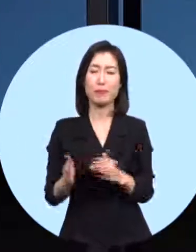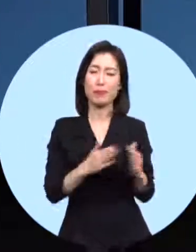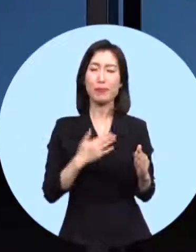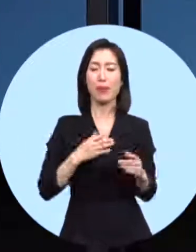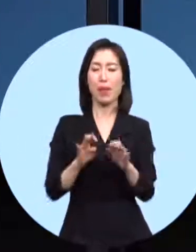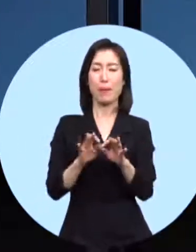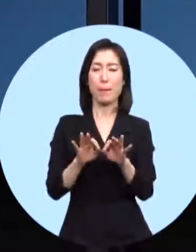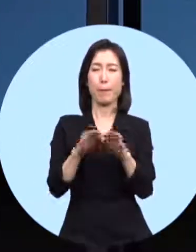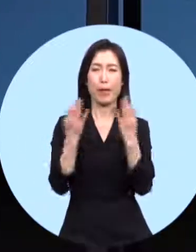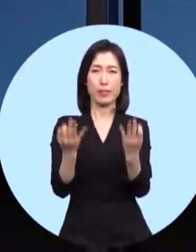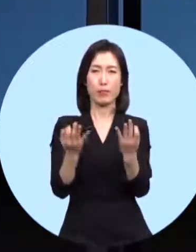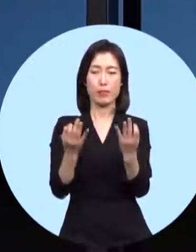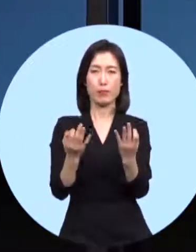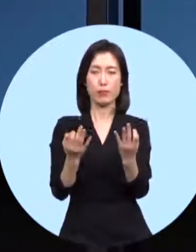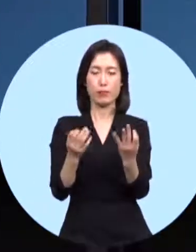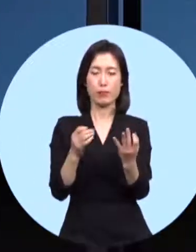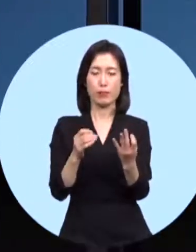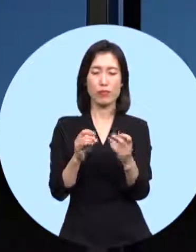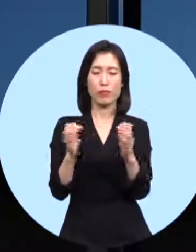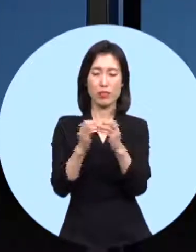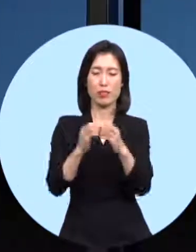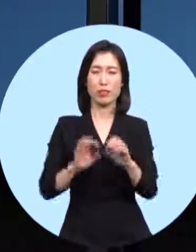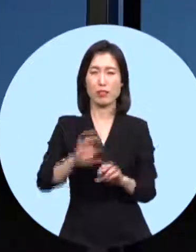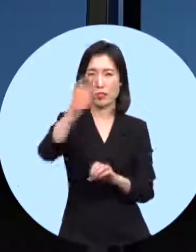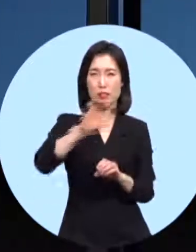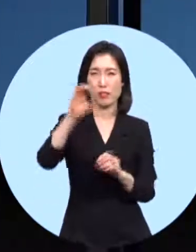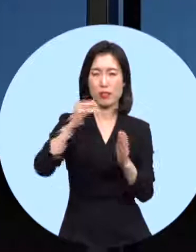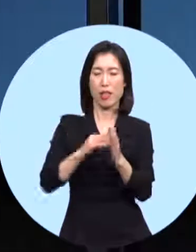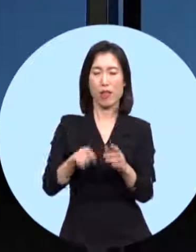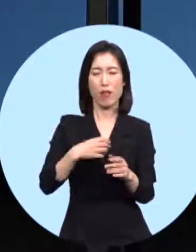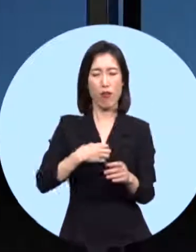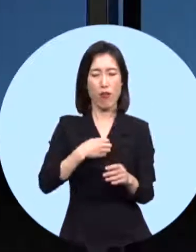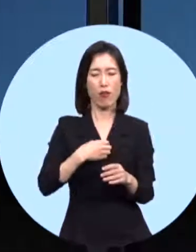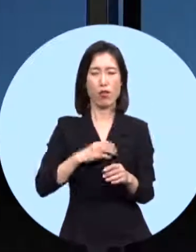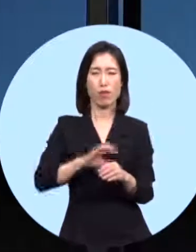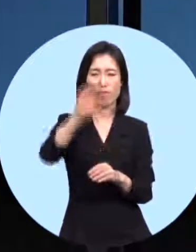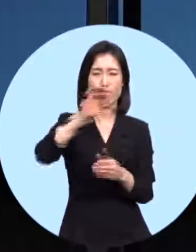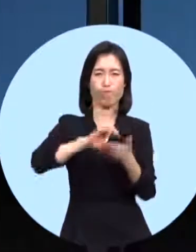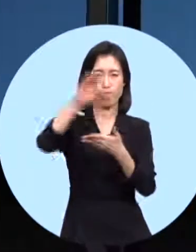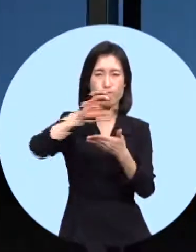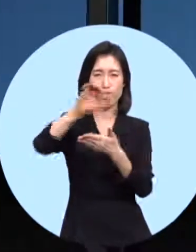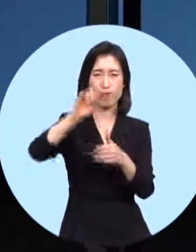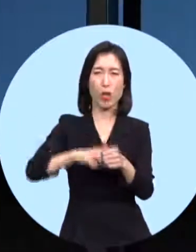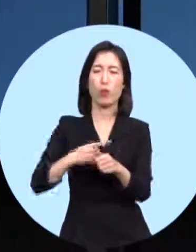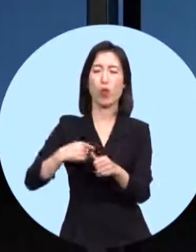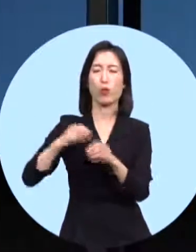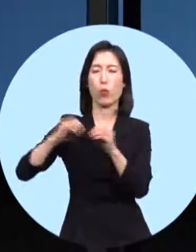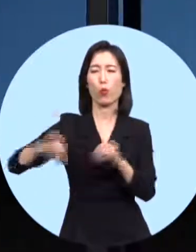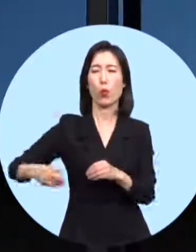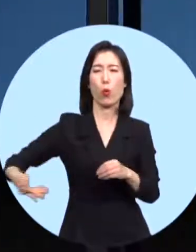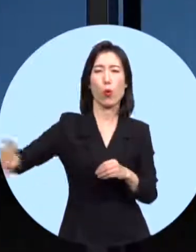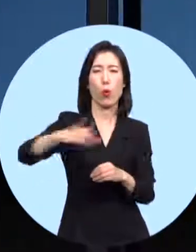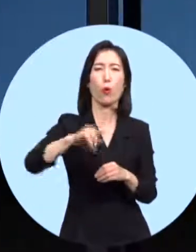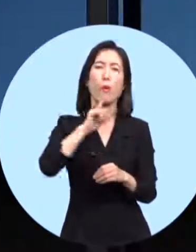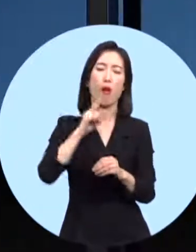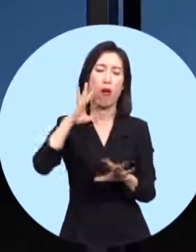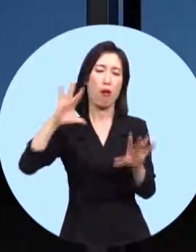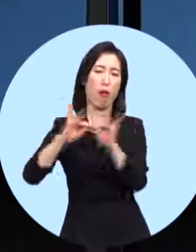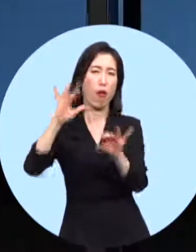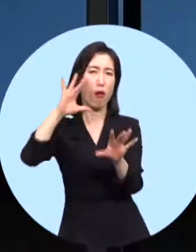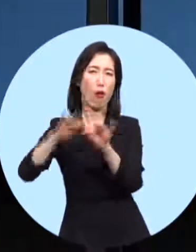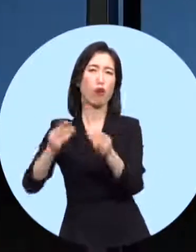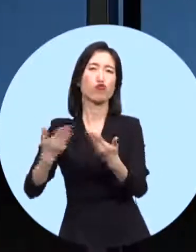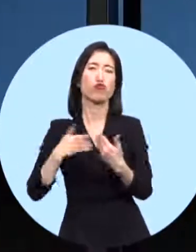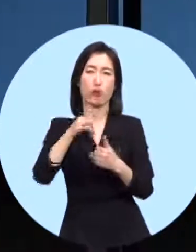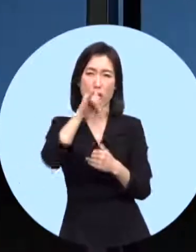페이스북에 제가 이런 우려를 올렸더니 많은 현장 동료들이 우리의 목소리를 함께 했습니다.